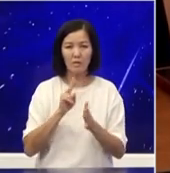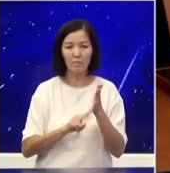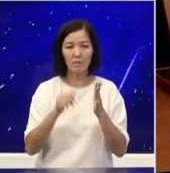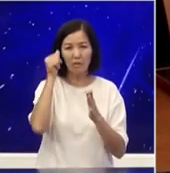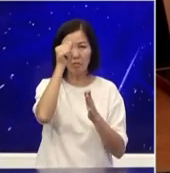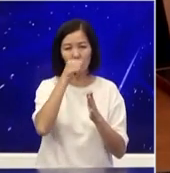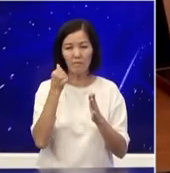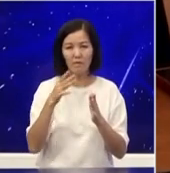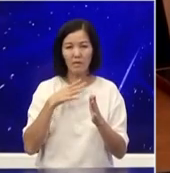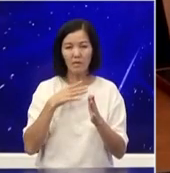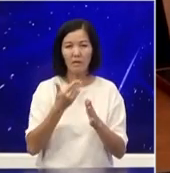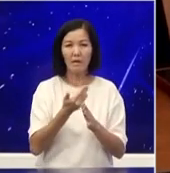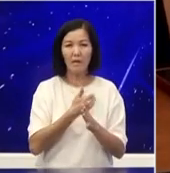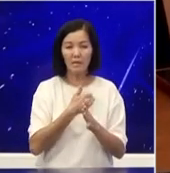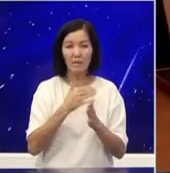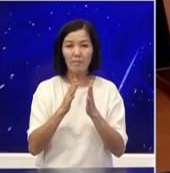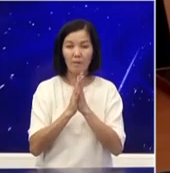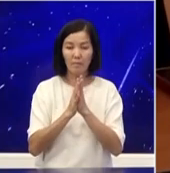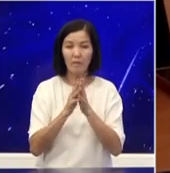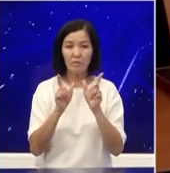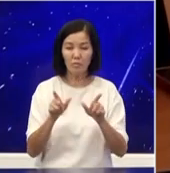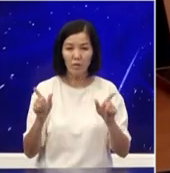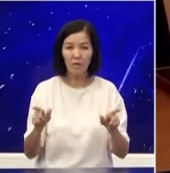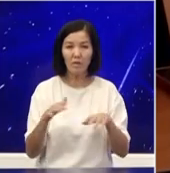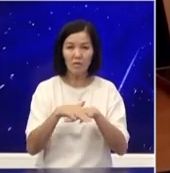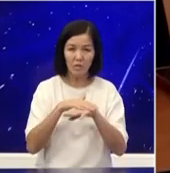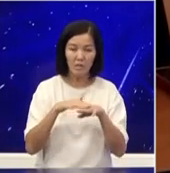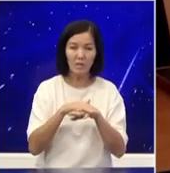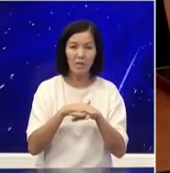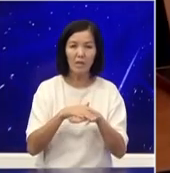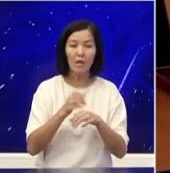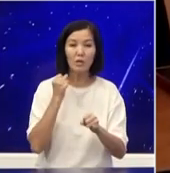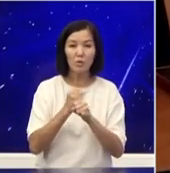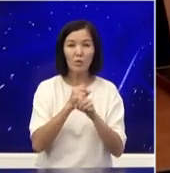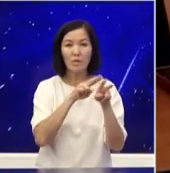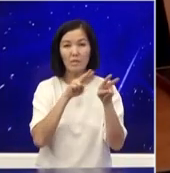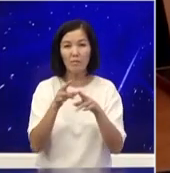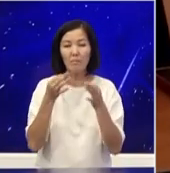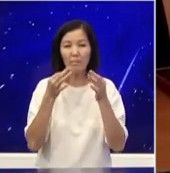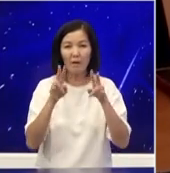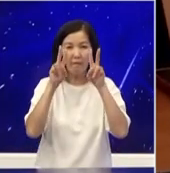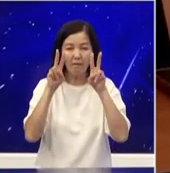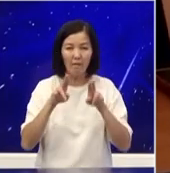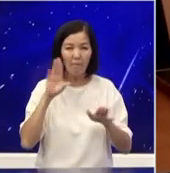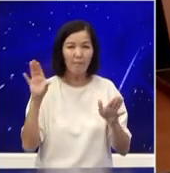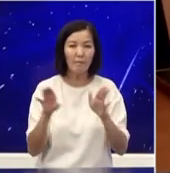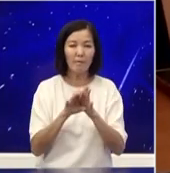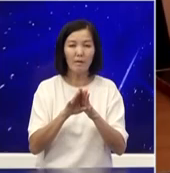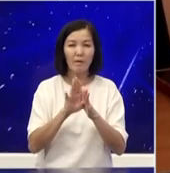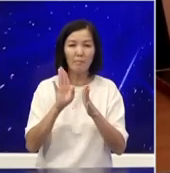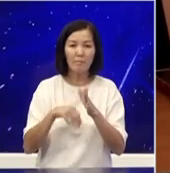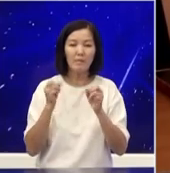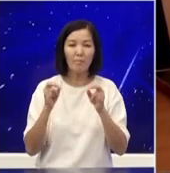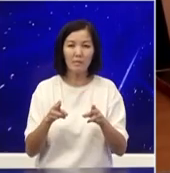года рождения. Хотелось бы попросить граждан еще раз строго соблюдать элементарные правила пожарной безопасности в быту.